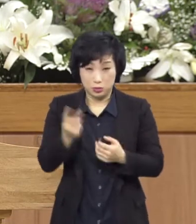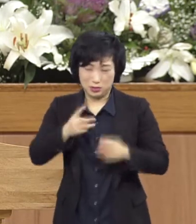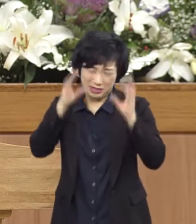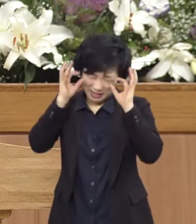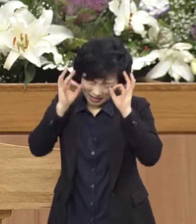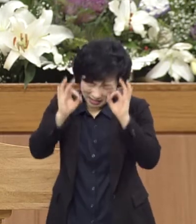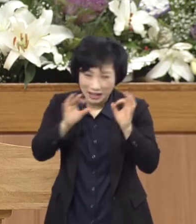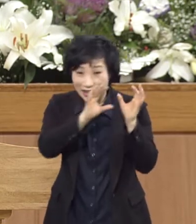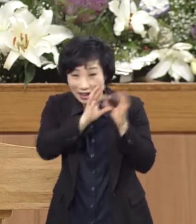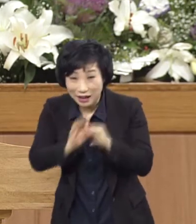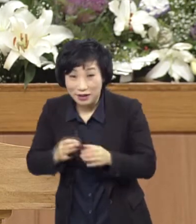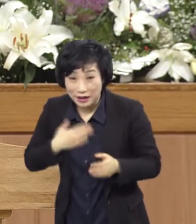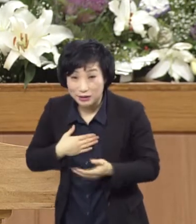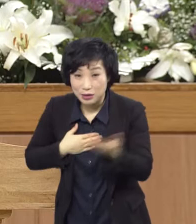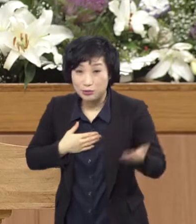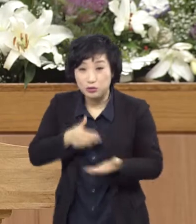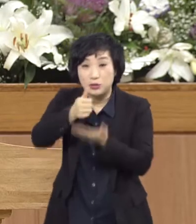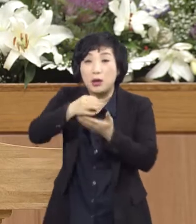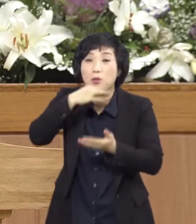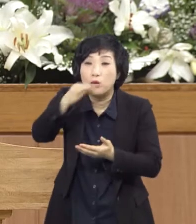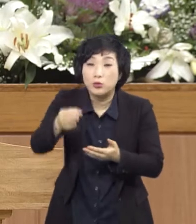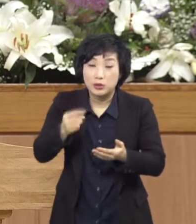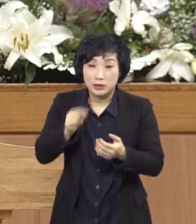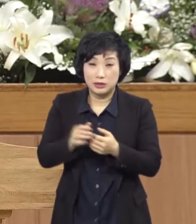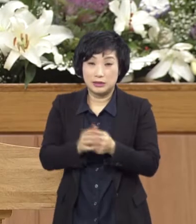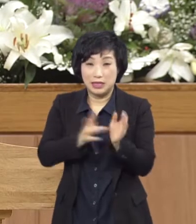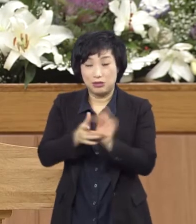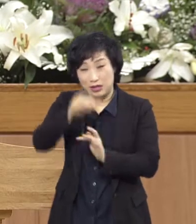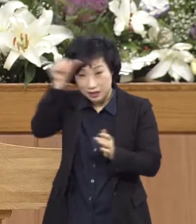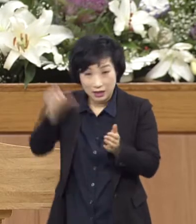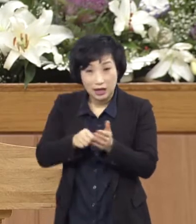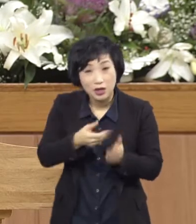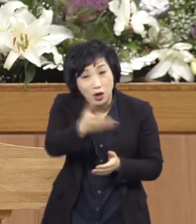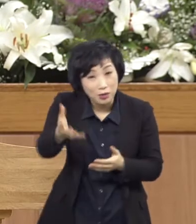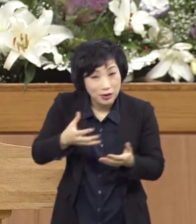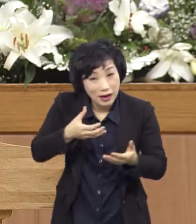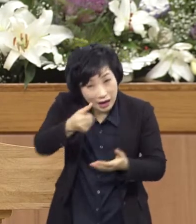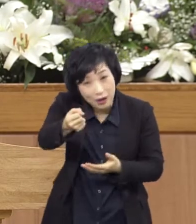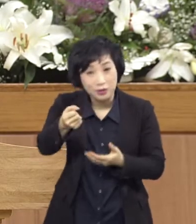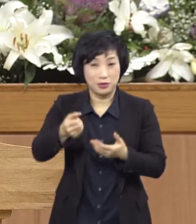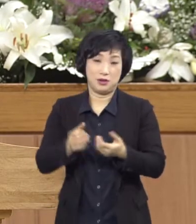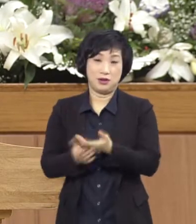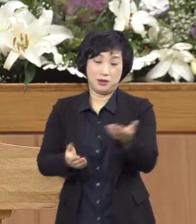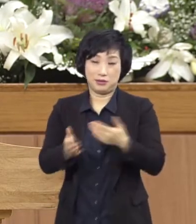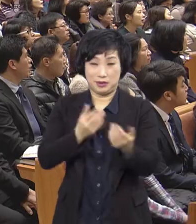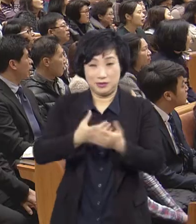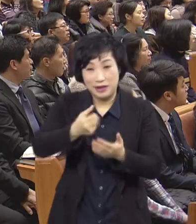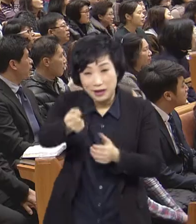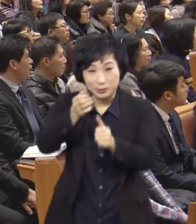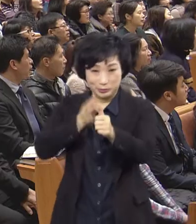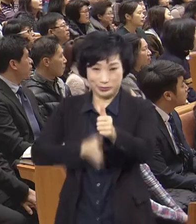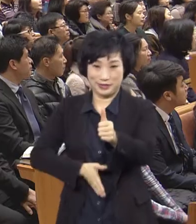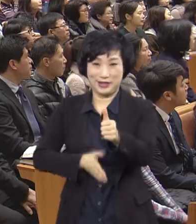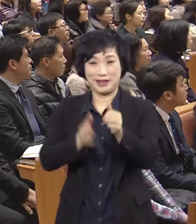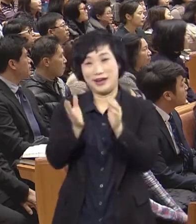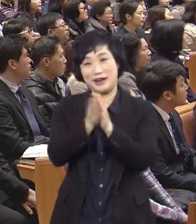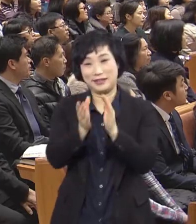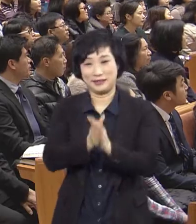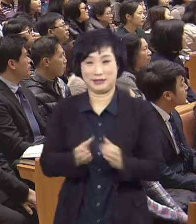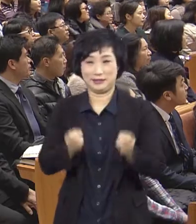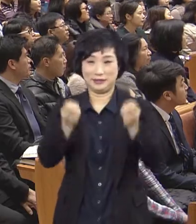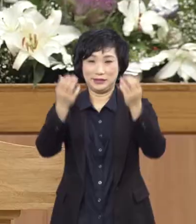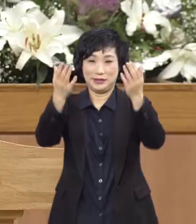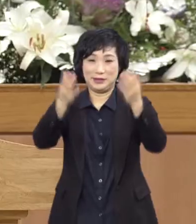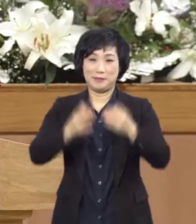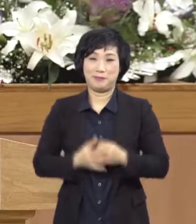한다. 그 목소리 안에 있는 예수의 생애를 가져야 한다. 할렐루야.